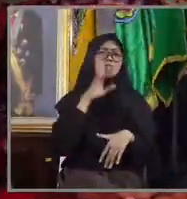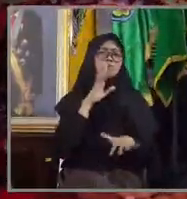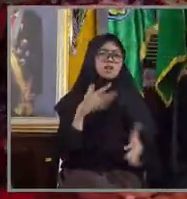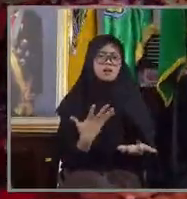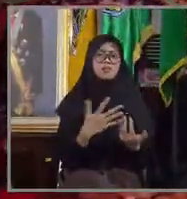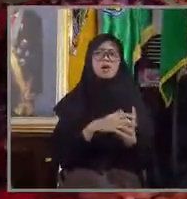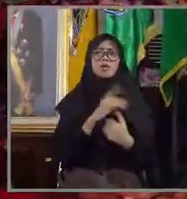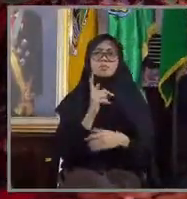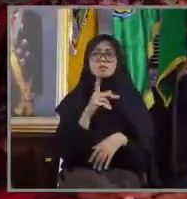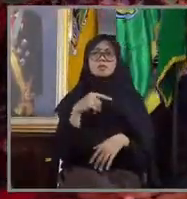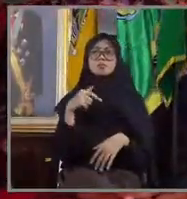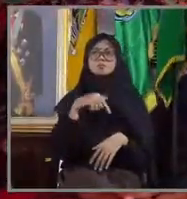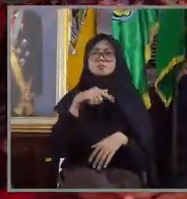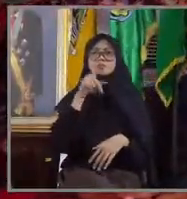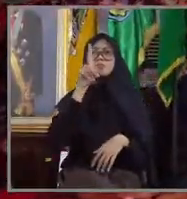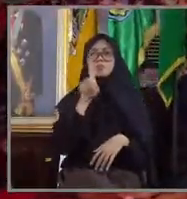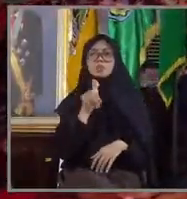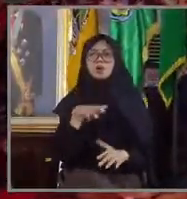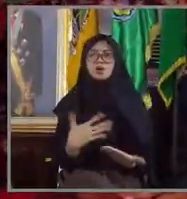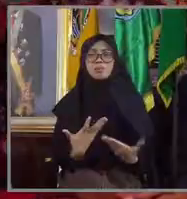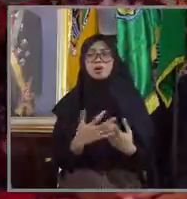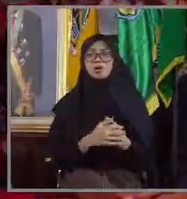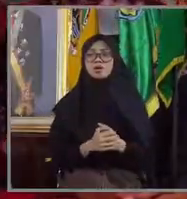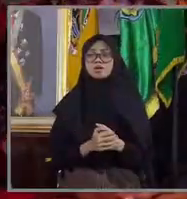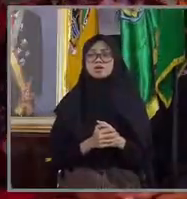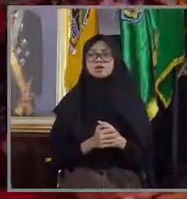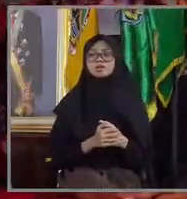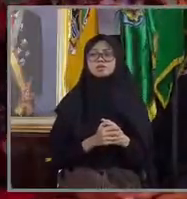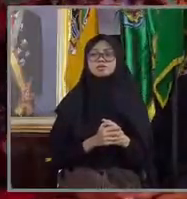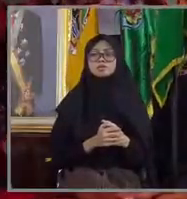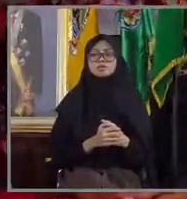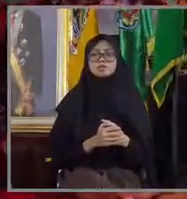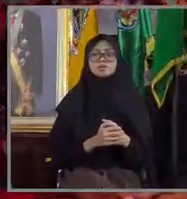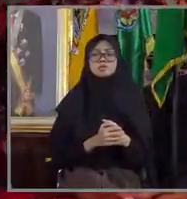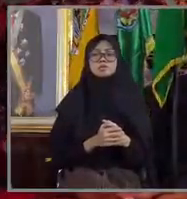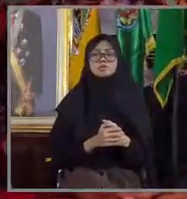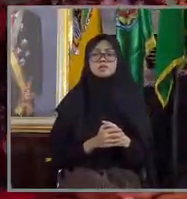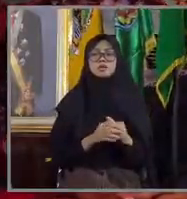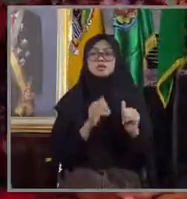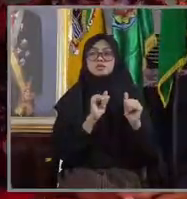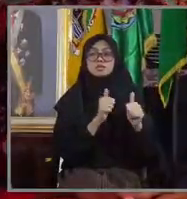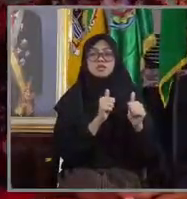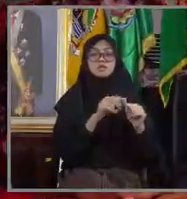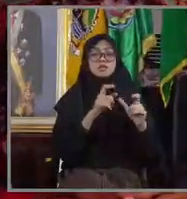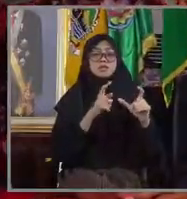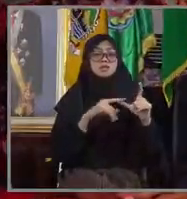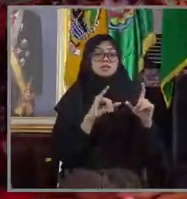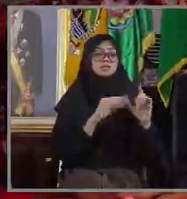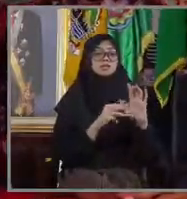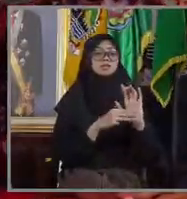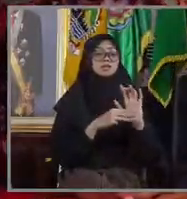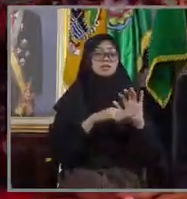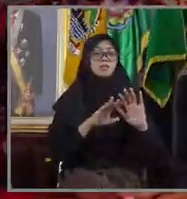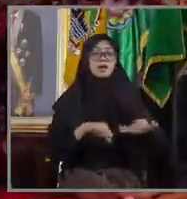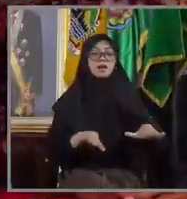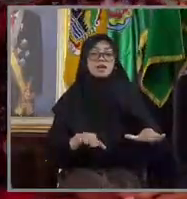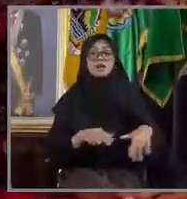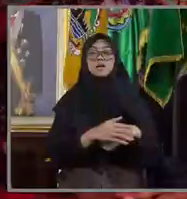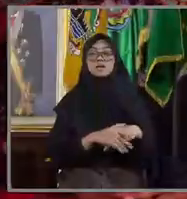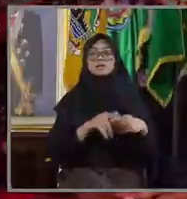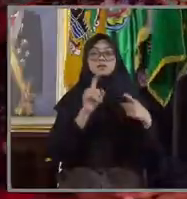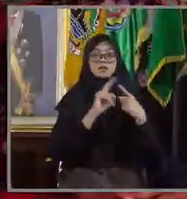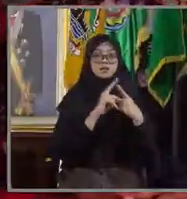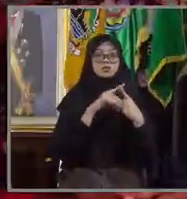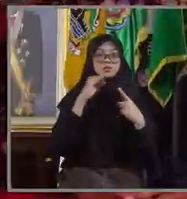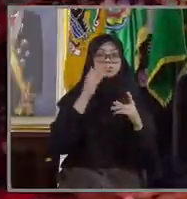maka mungkin yang diperlukan adalah yang perlu dikaji yang perlu diomongkan sekarang menyiapkan SIM anak seberapa dia bisa satu